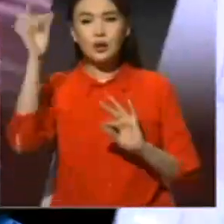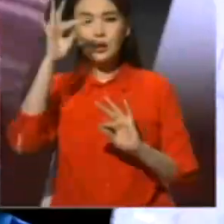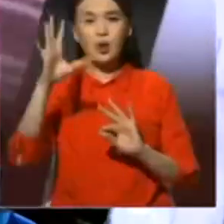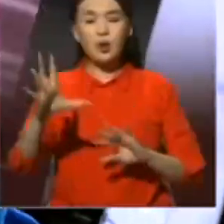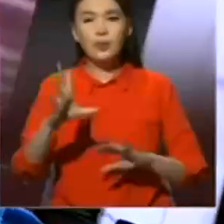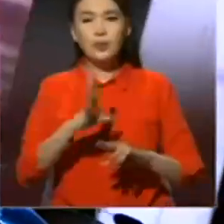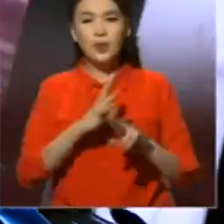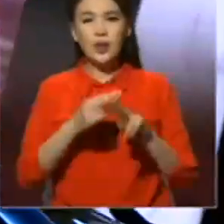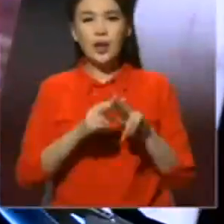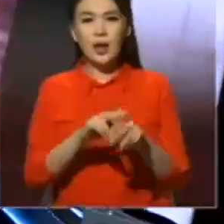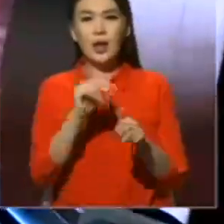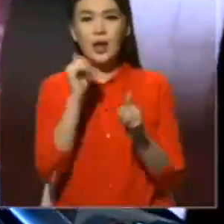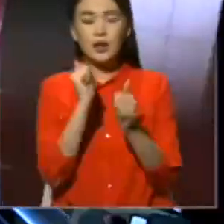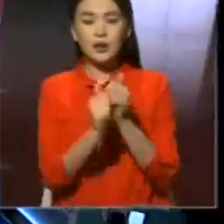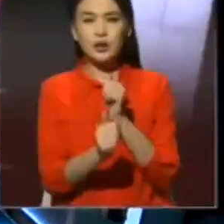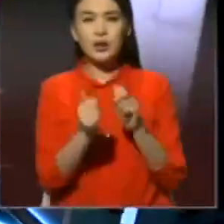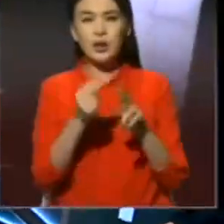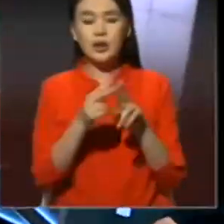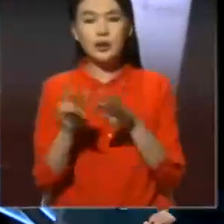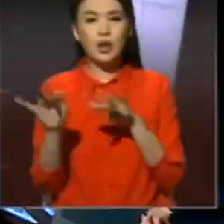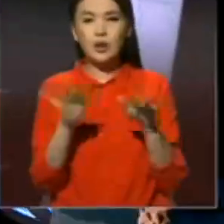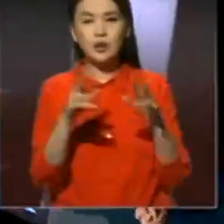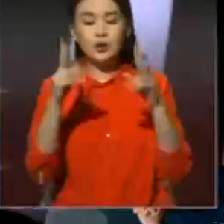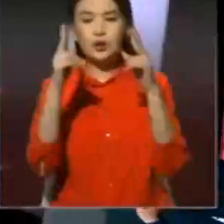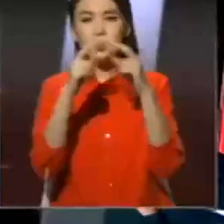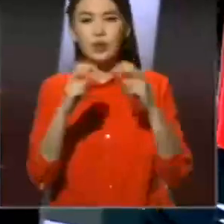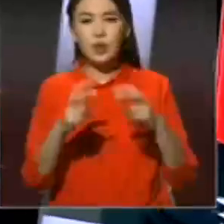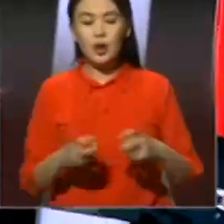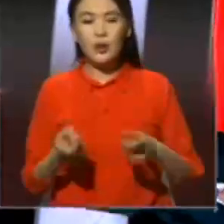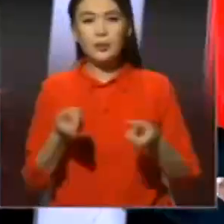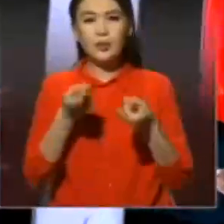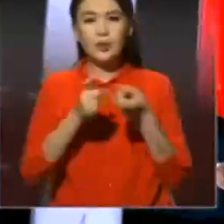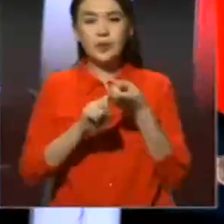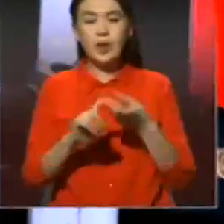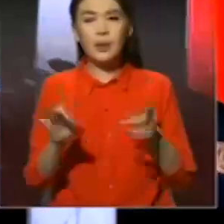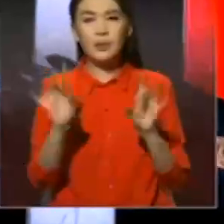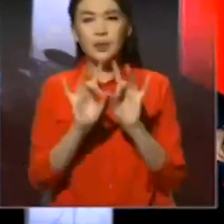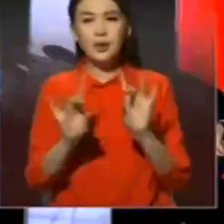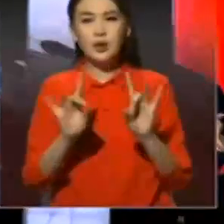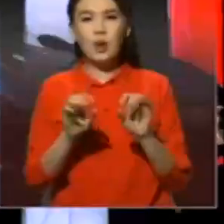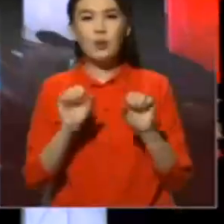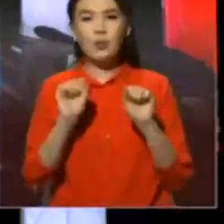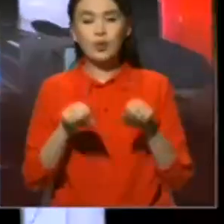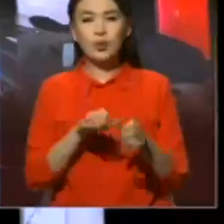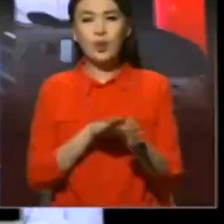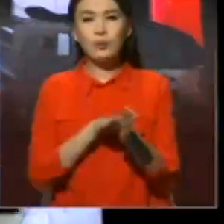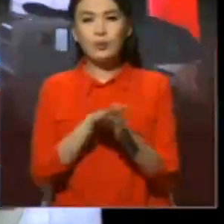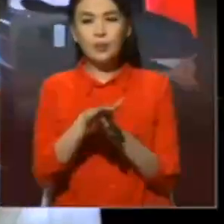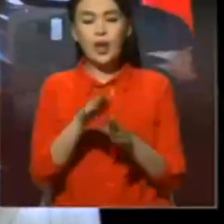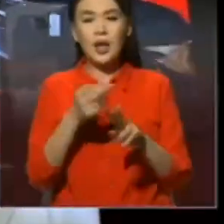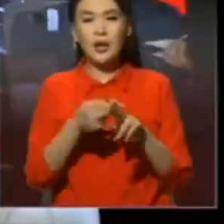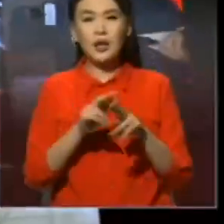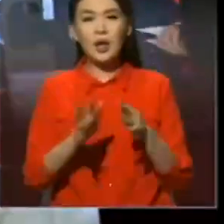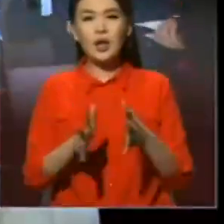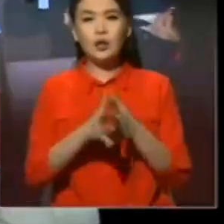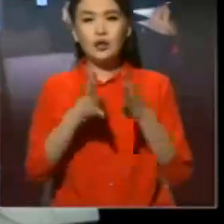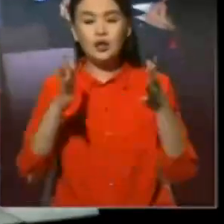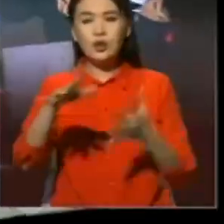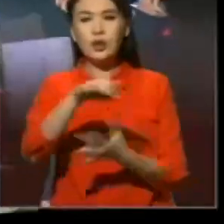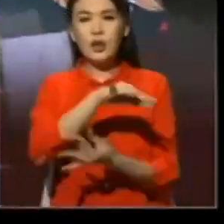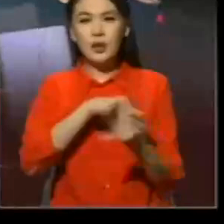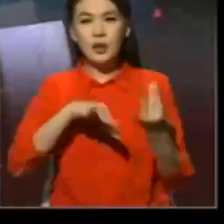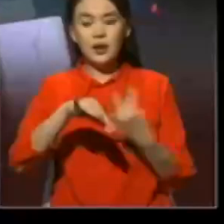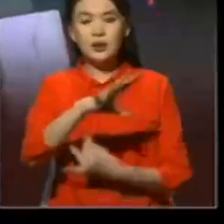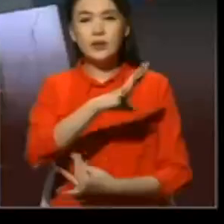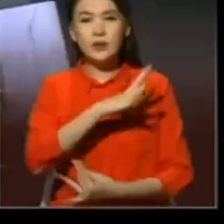әр пленарлық секцион жұмыстарды әр өзі пікірлерімізді білдіруге толық мүмкіндік алдық. Үлкен мәселелер талқыланды. Жаңа